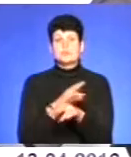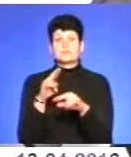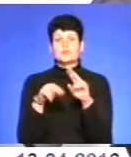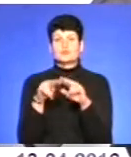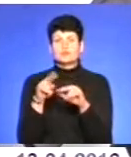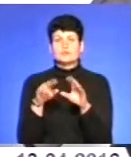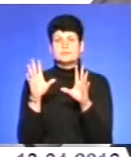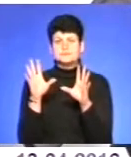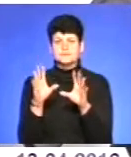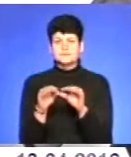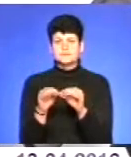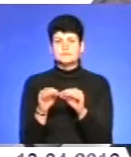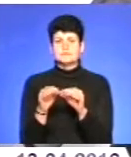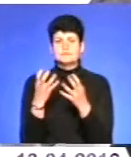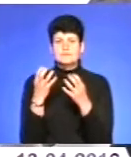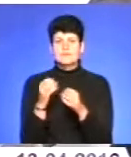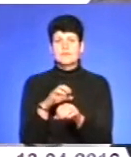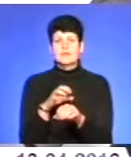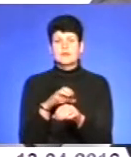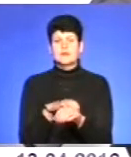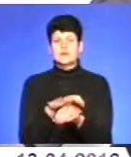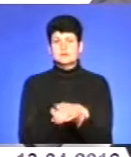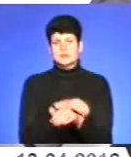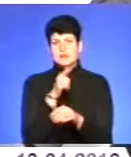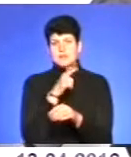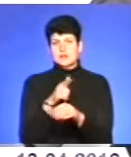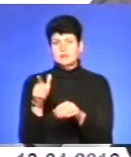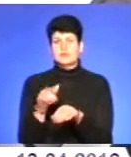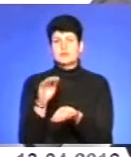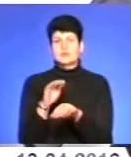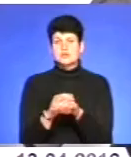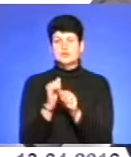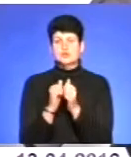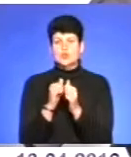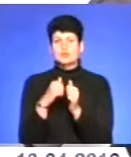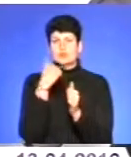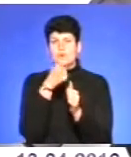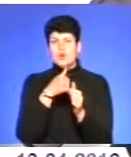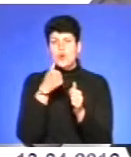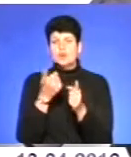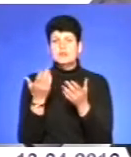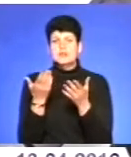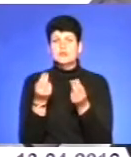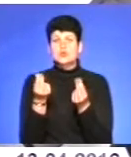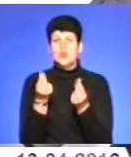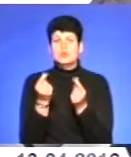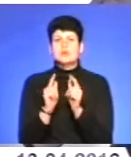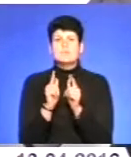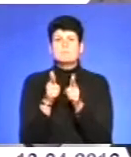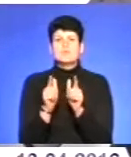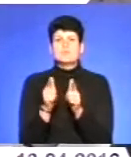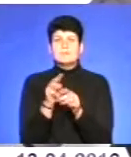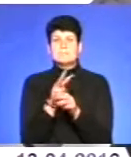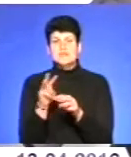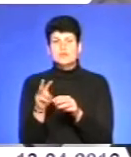за радянський період. І фактично з кожним роком якісь кошти десь поступало, там